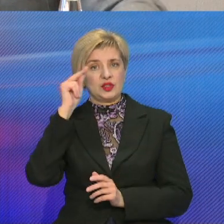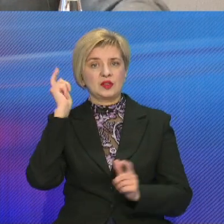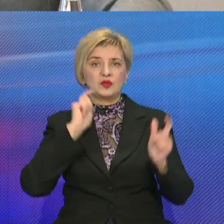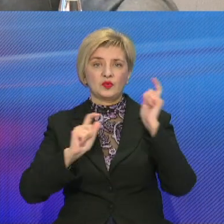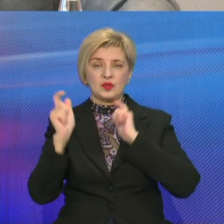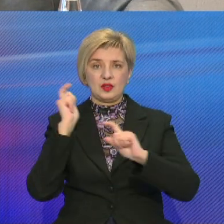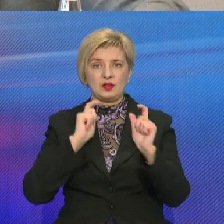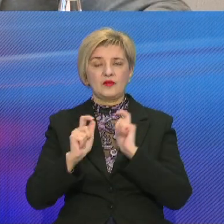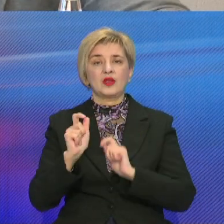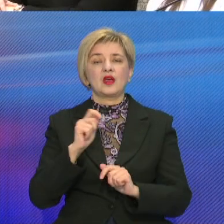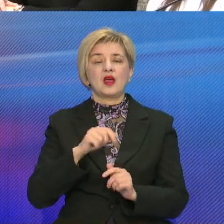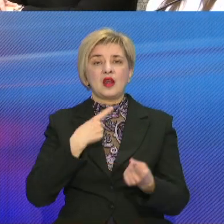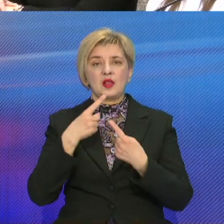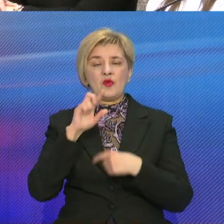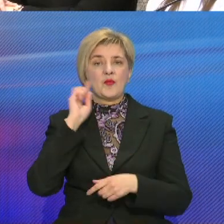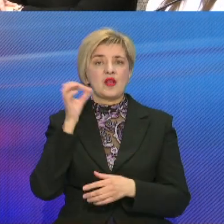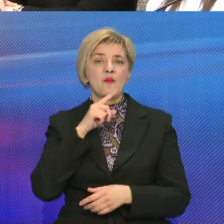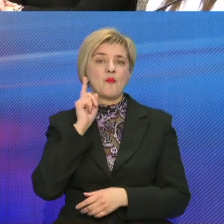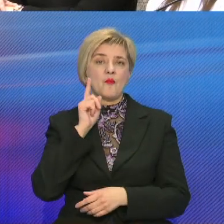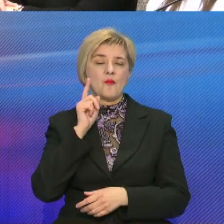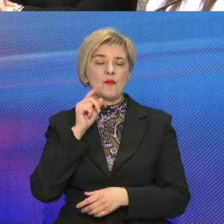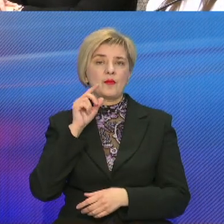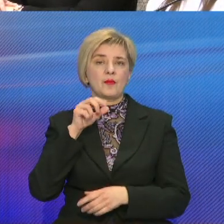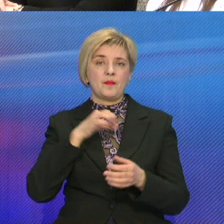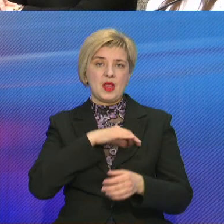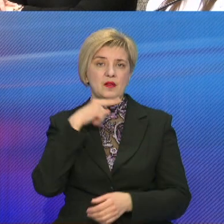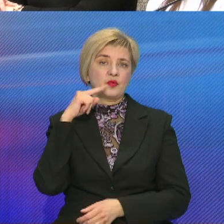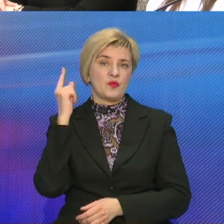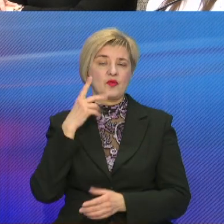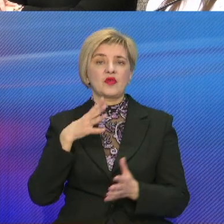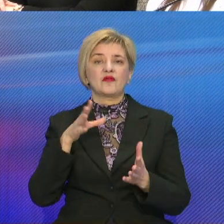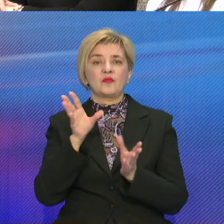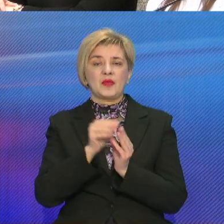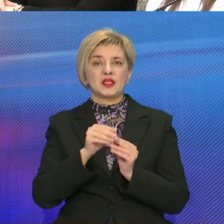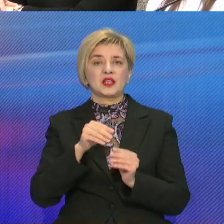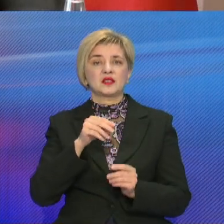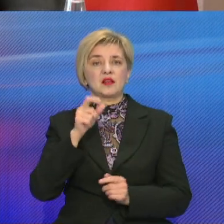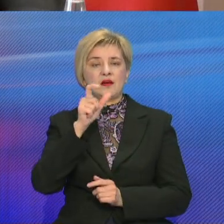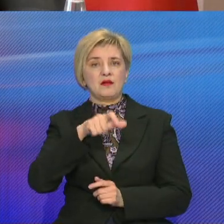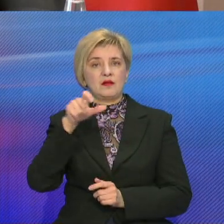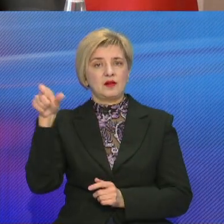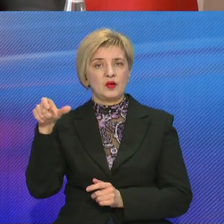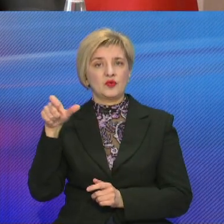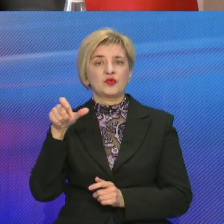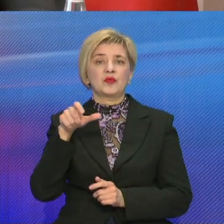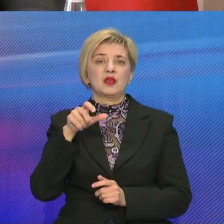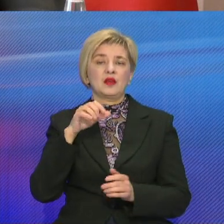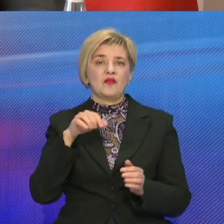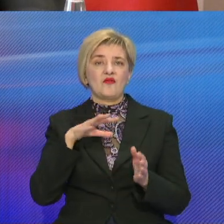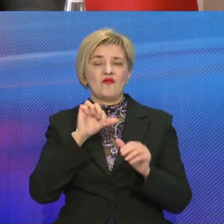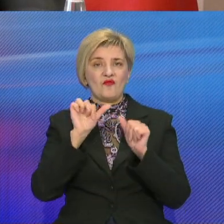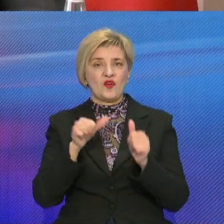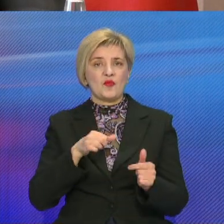Размова белорусской молоди с громадскими деячами, историками, политологами, журналистами, лидерами меркования проходит у формате